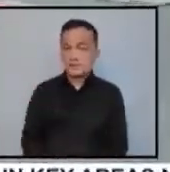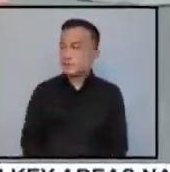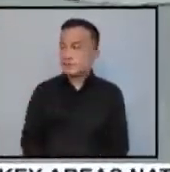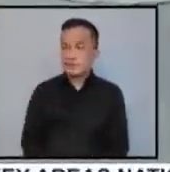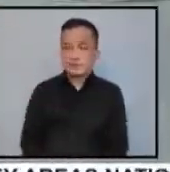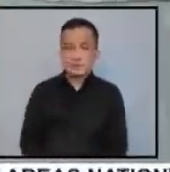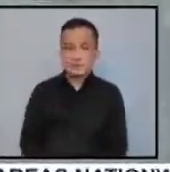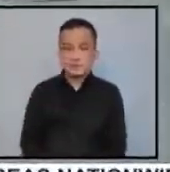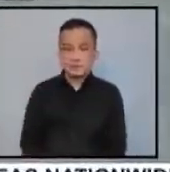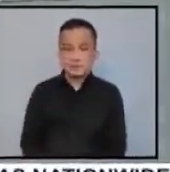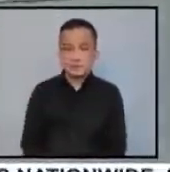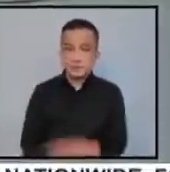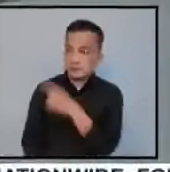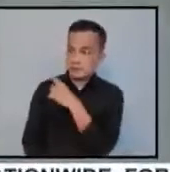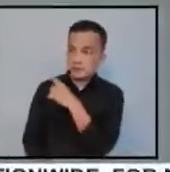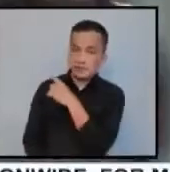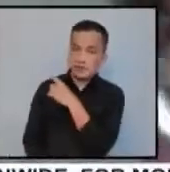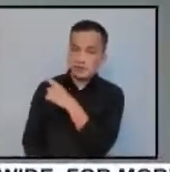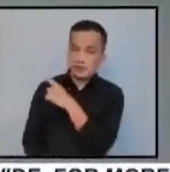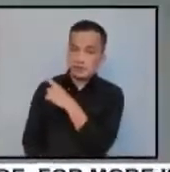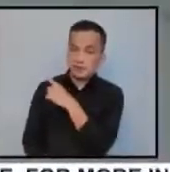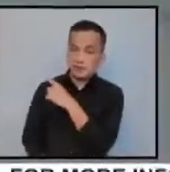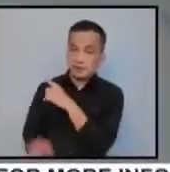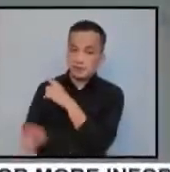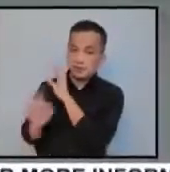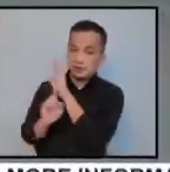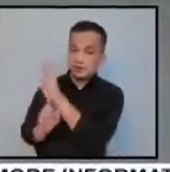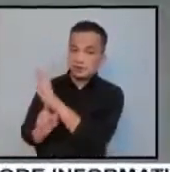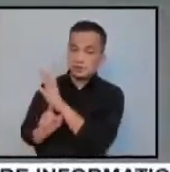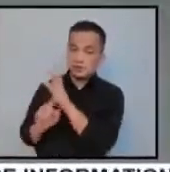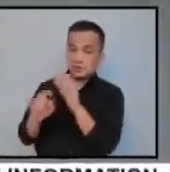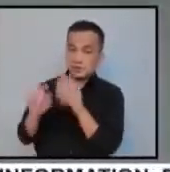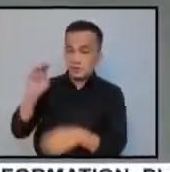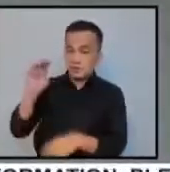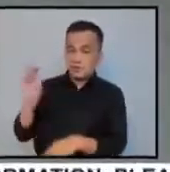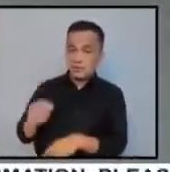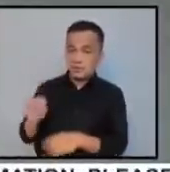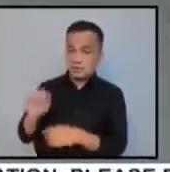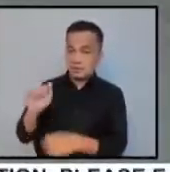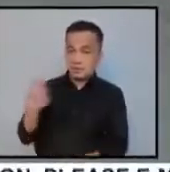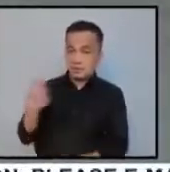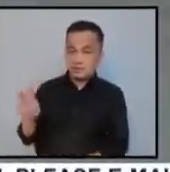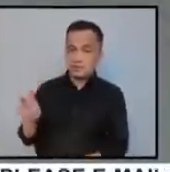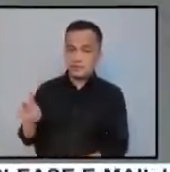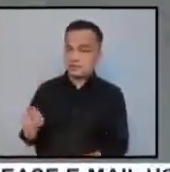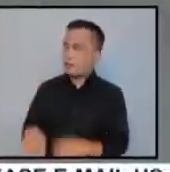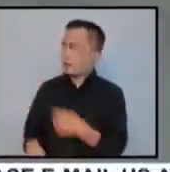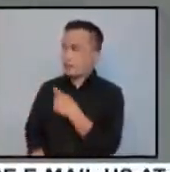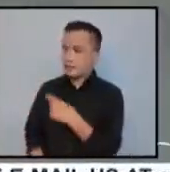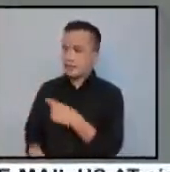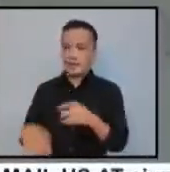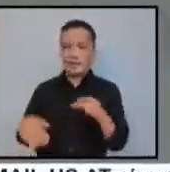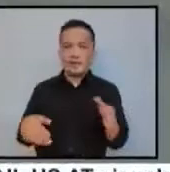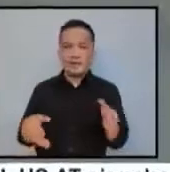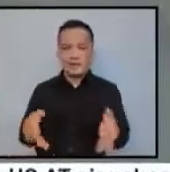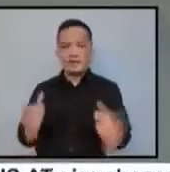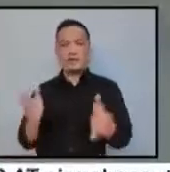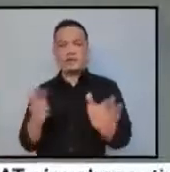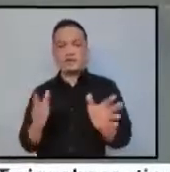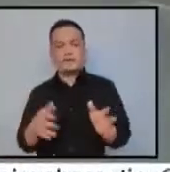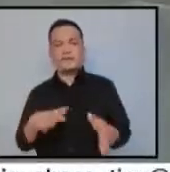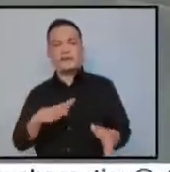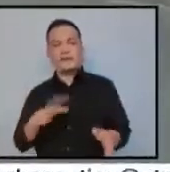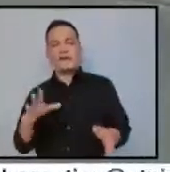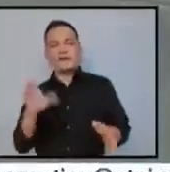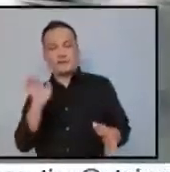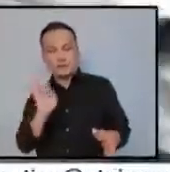bahagi ng Meralco Avenue. Sa ngayon, maluwag pa ang daloy ng trapiko. At